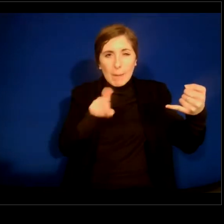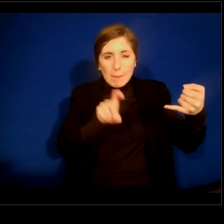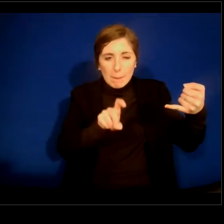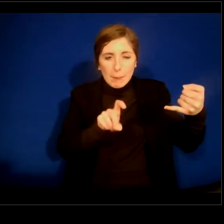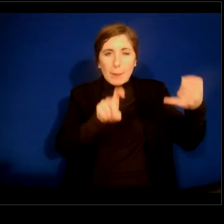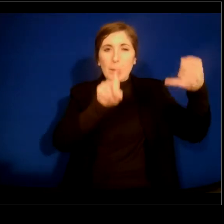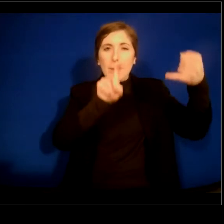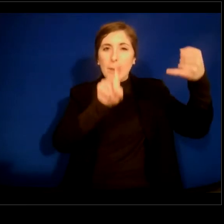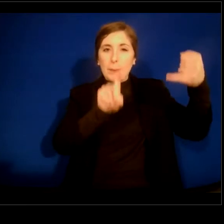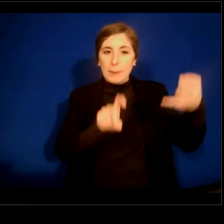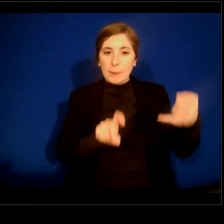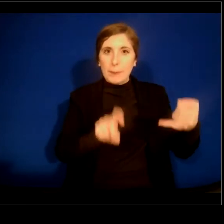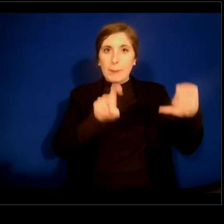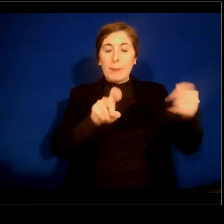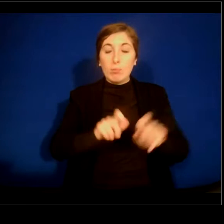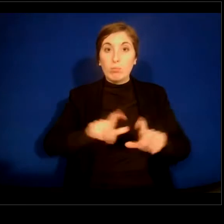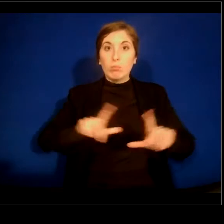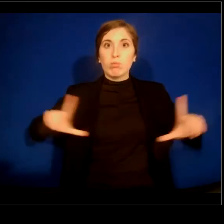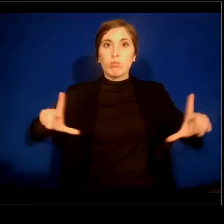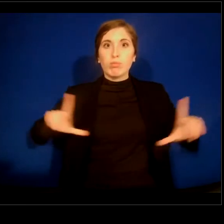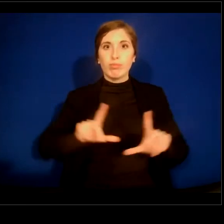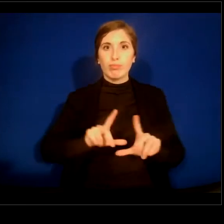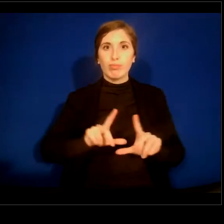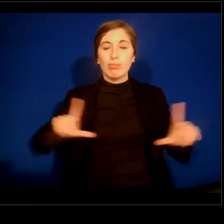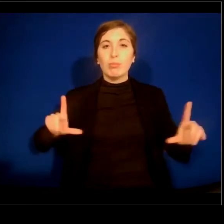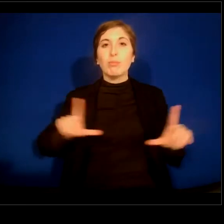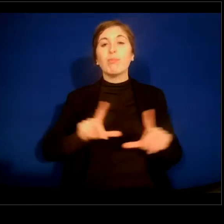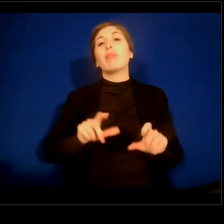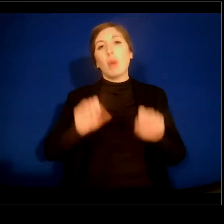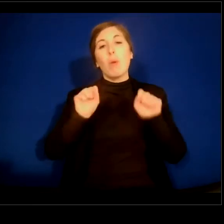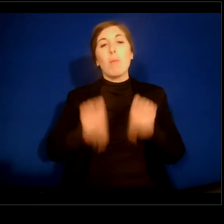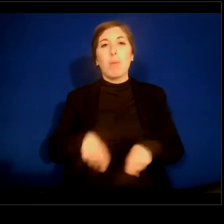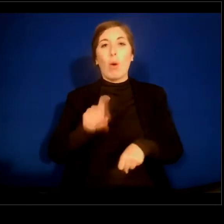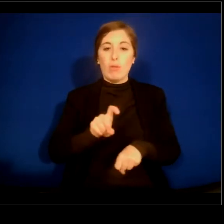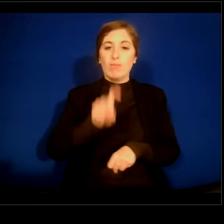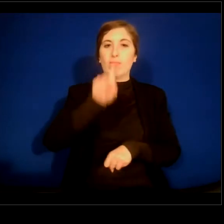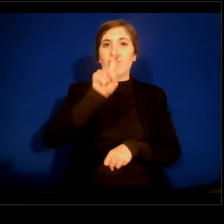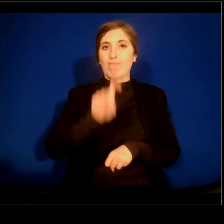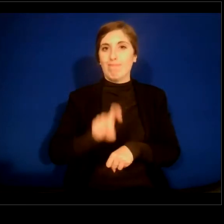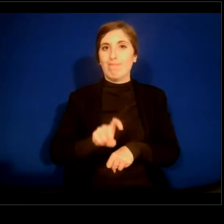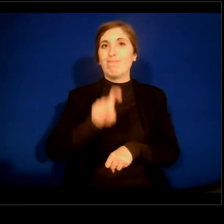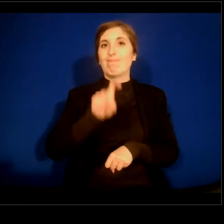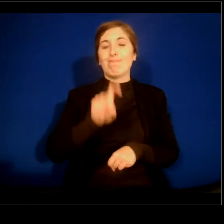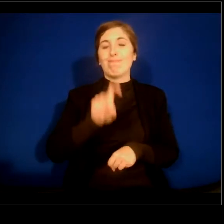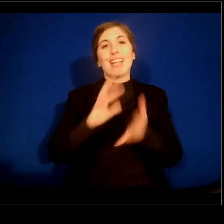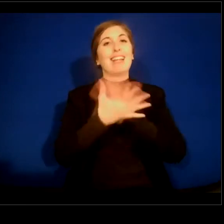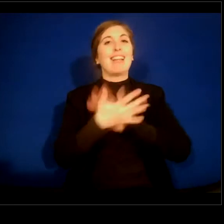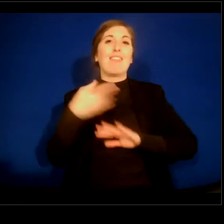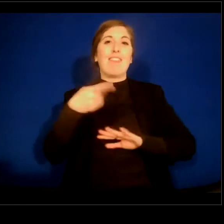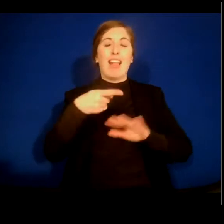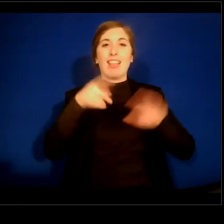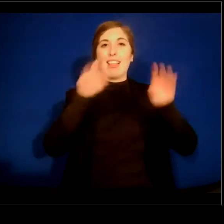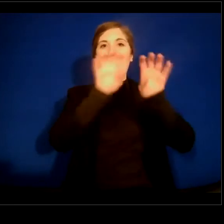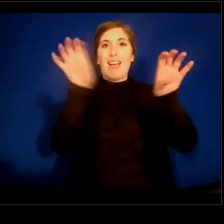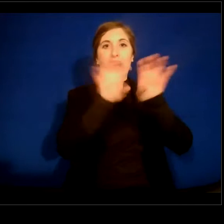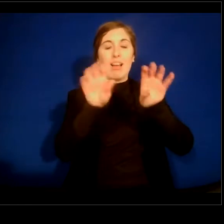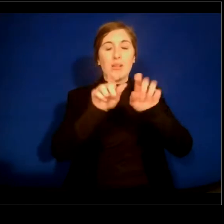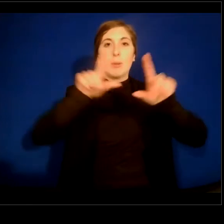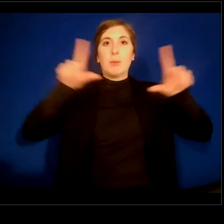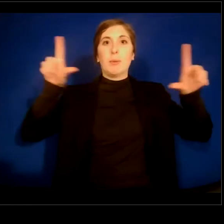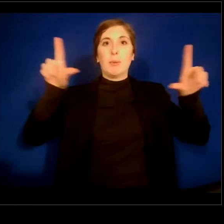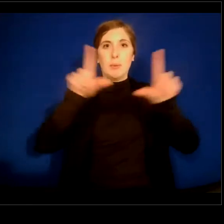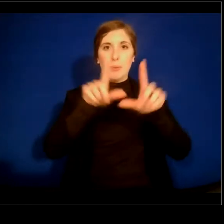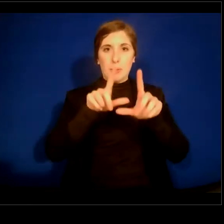vi segnala che è possibile, appunto, cliccando e spostando, è possibile ridurre le dimensioni relative